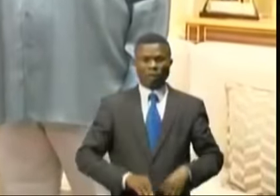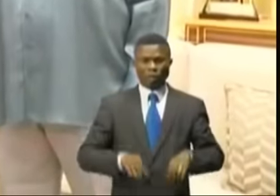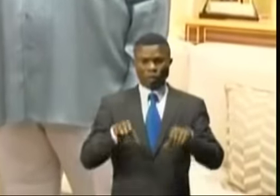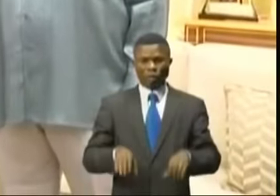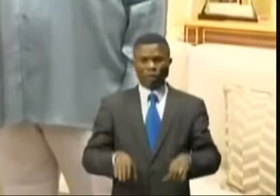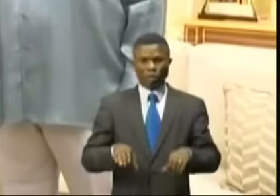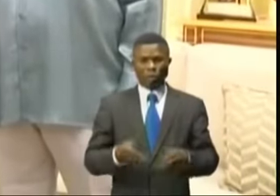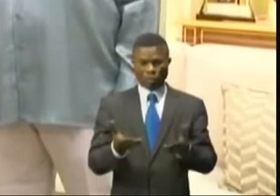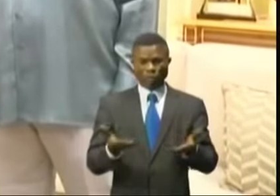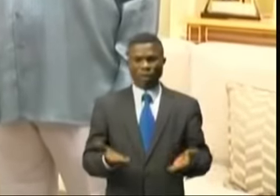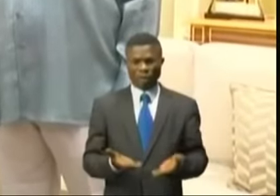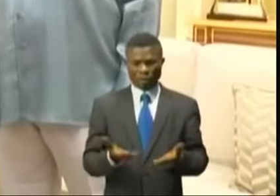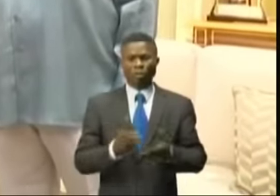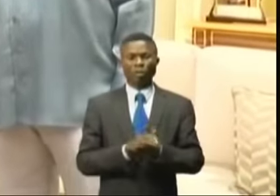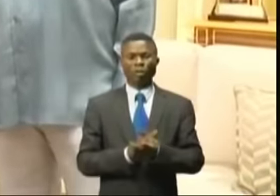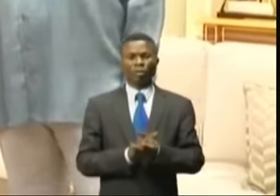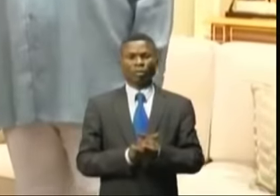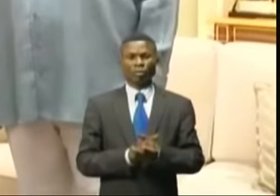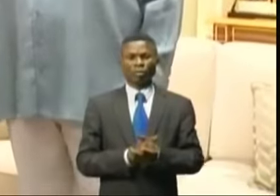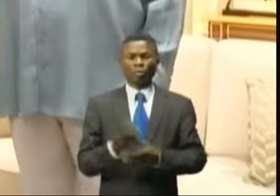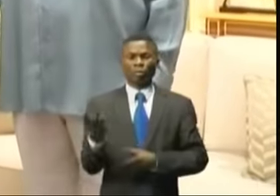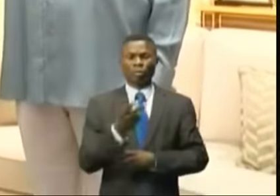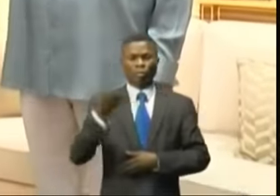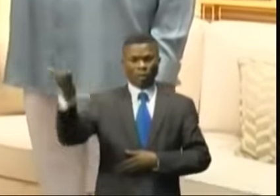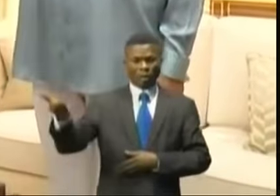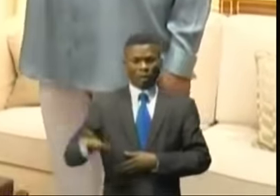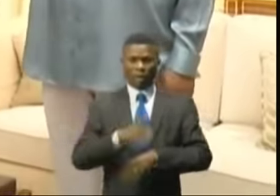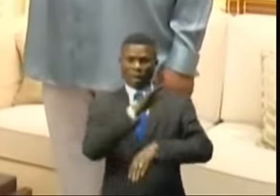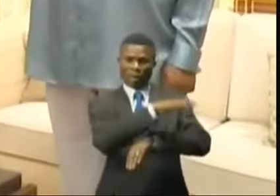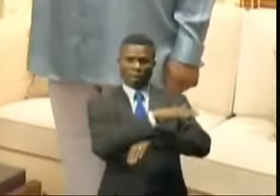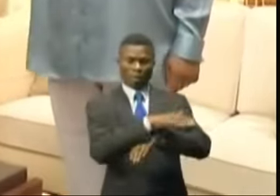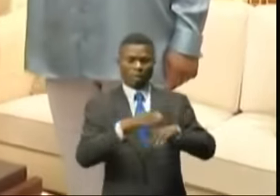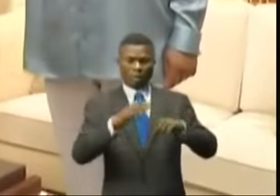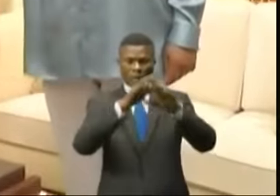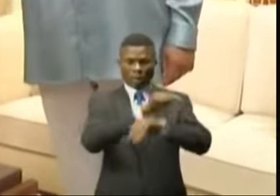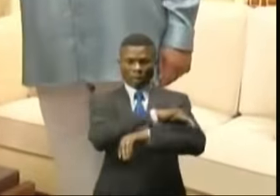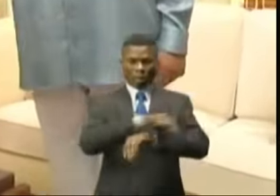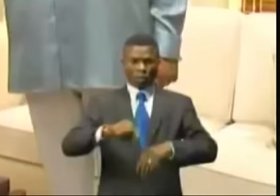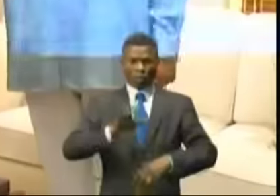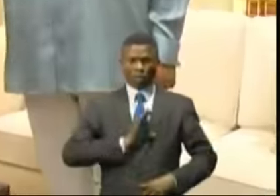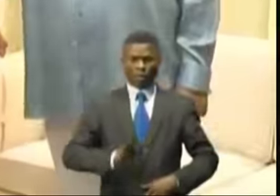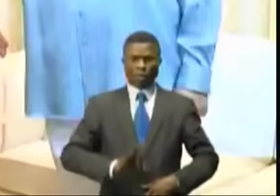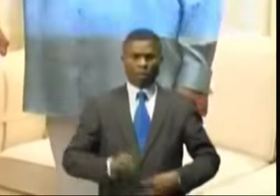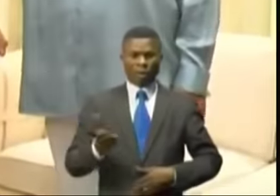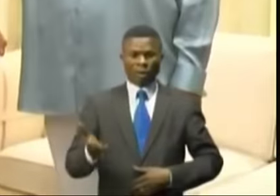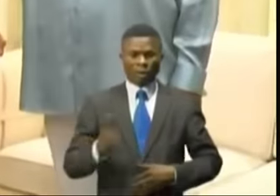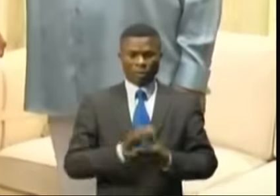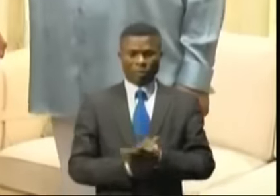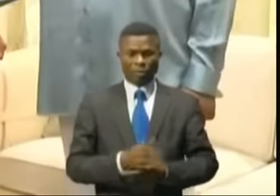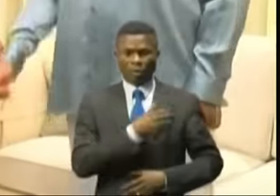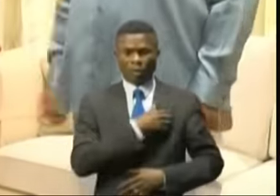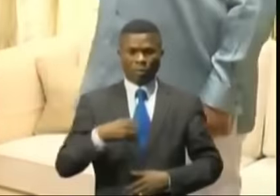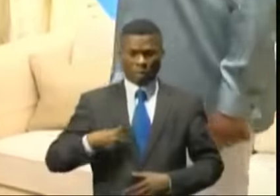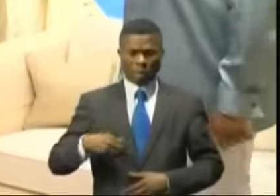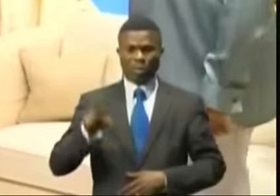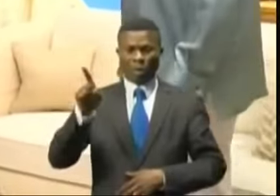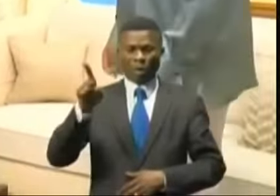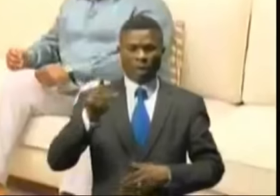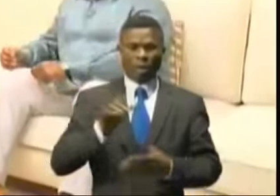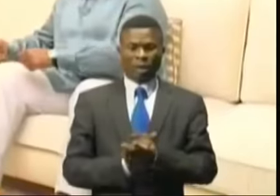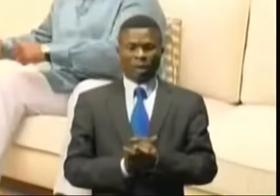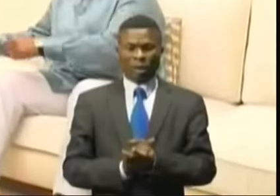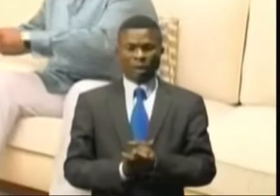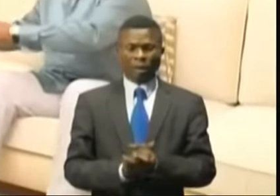Félix Antoine Tshisekedi Tshilombo. Reçu dans l'après-midi au palais présidentiel du Mongaliema, Madame Rosalie Matondo